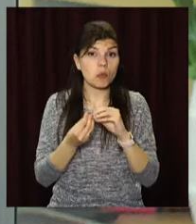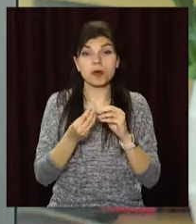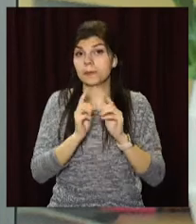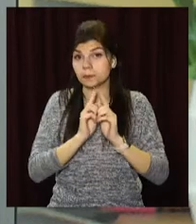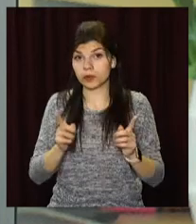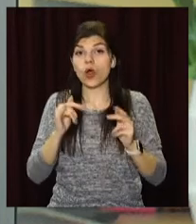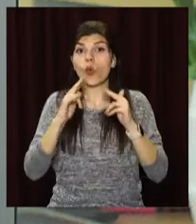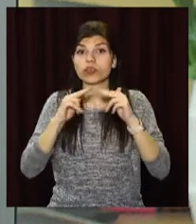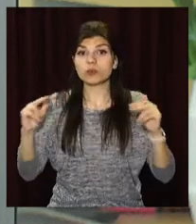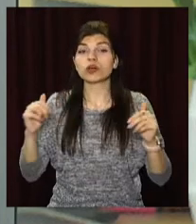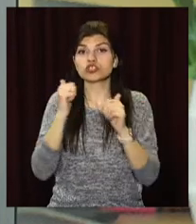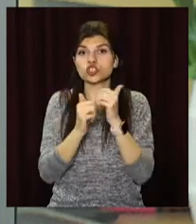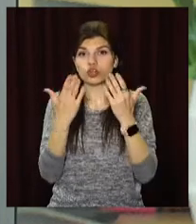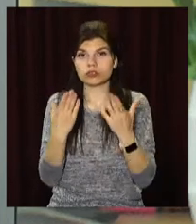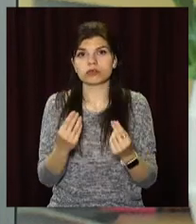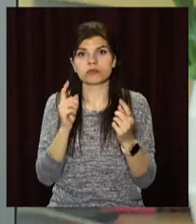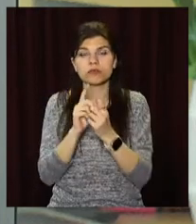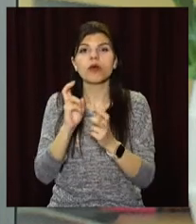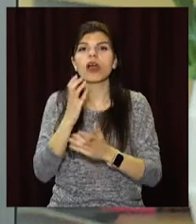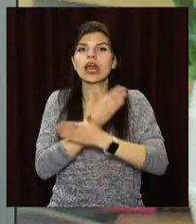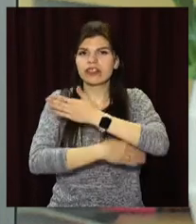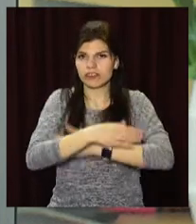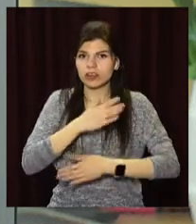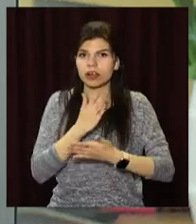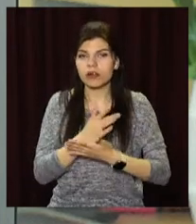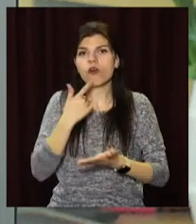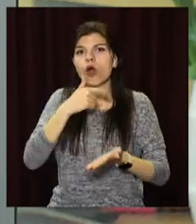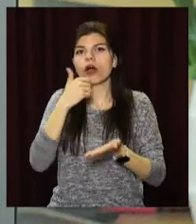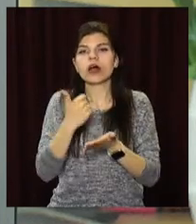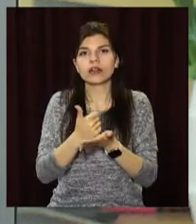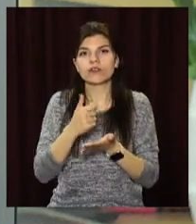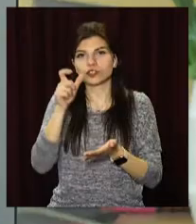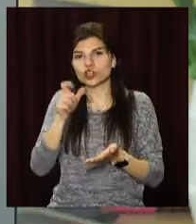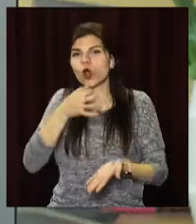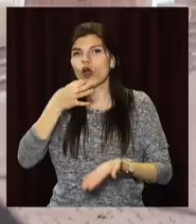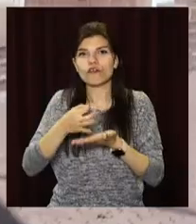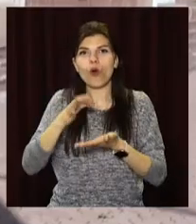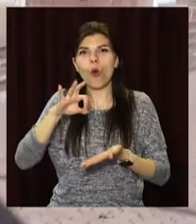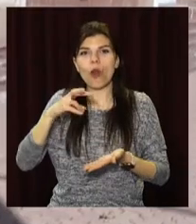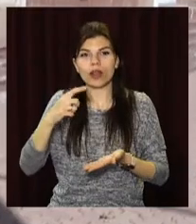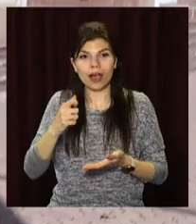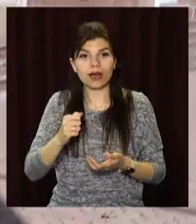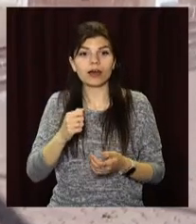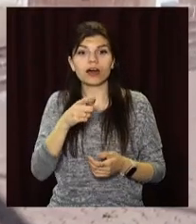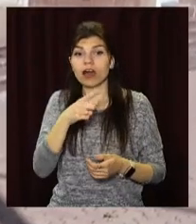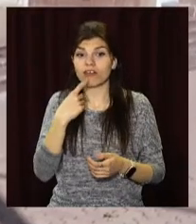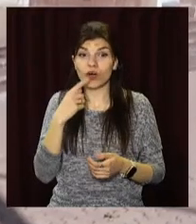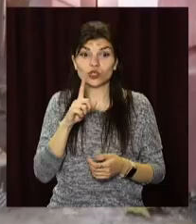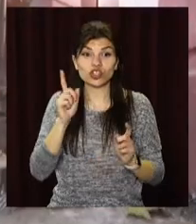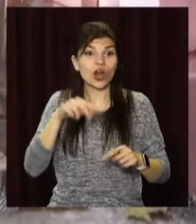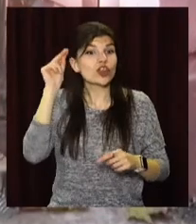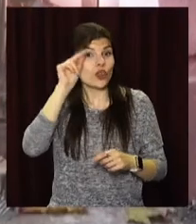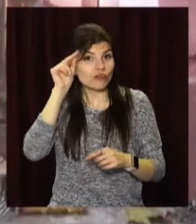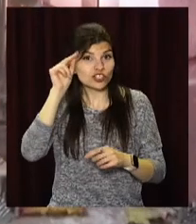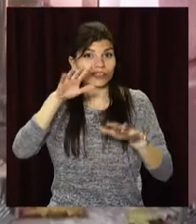у Дніпрі щодня стикаються люди з інвалідністю, каже голова Центру соціальної адаптації Ольга Волкова. Ба навіть у